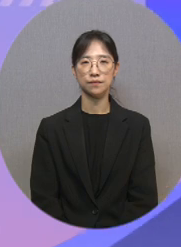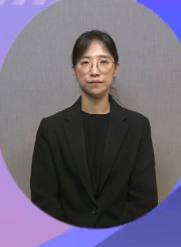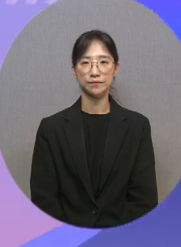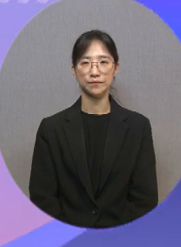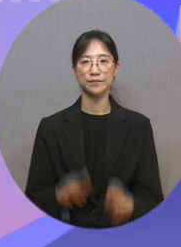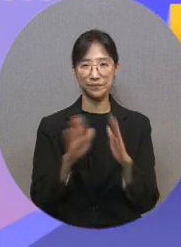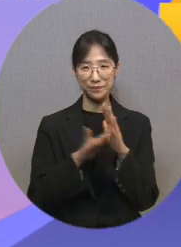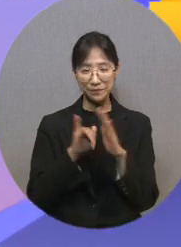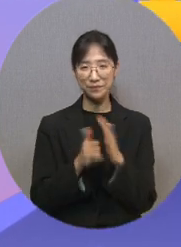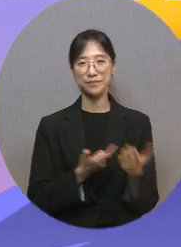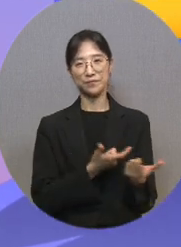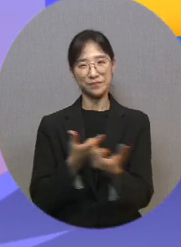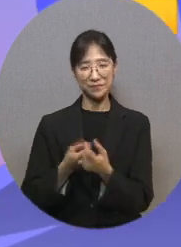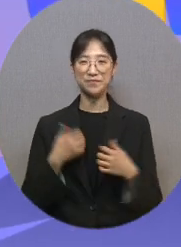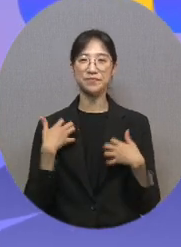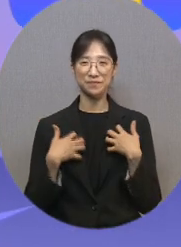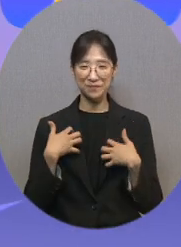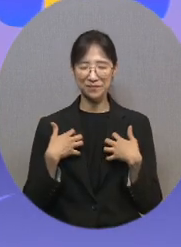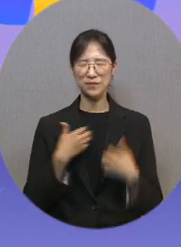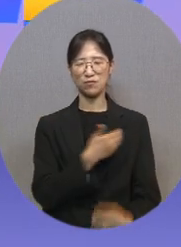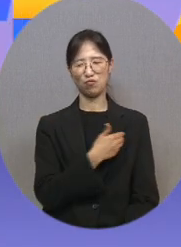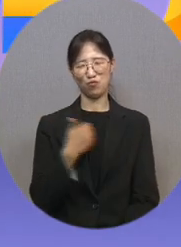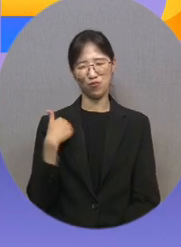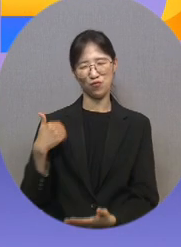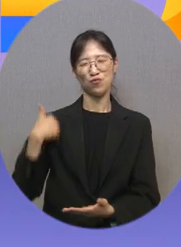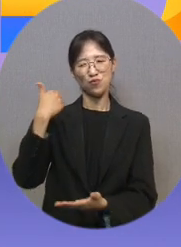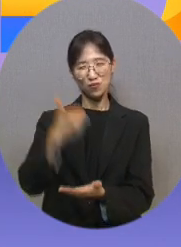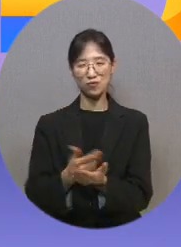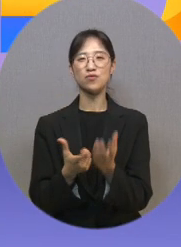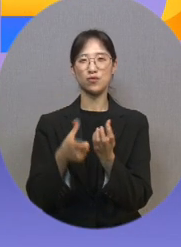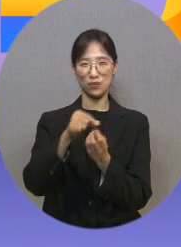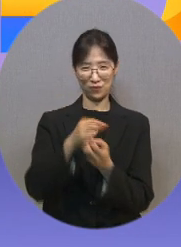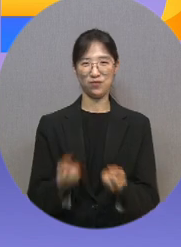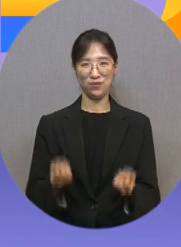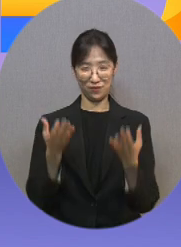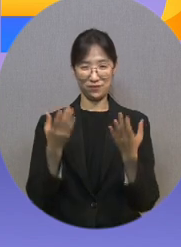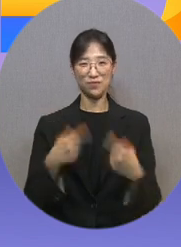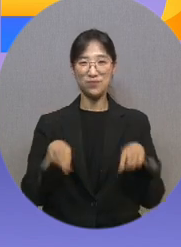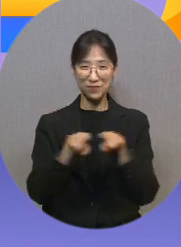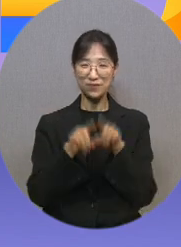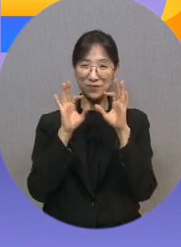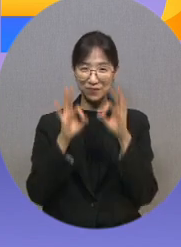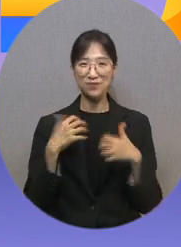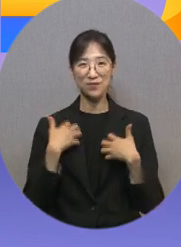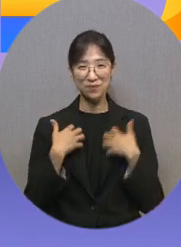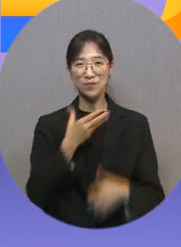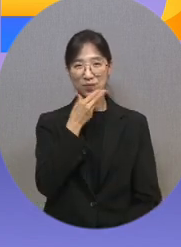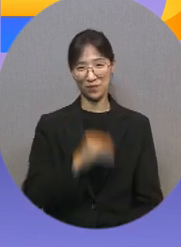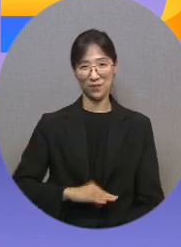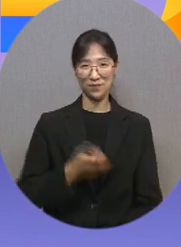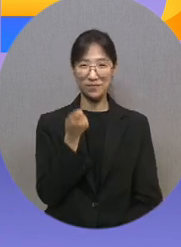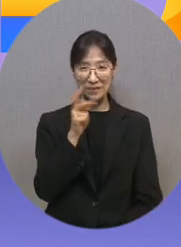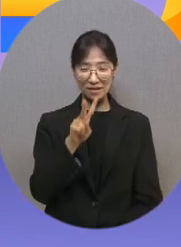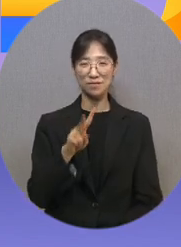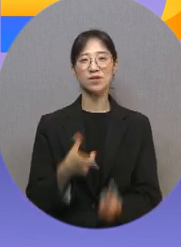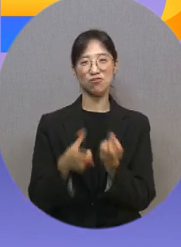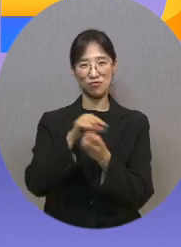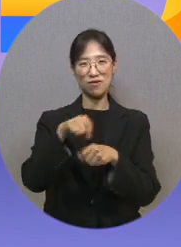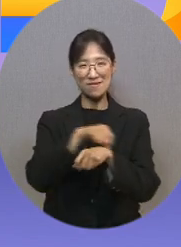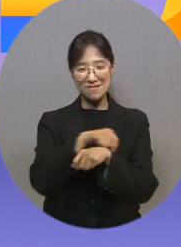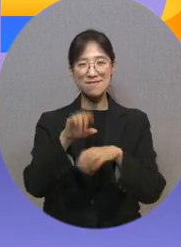온 가족과 즐기는 풍성한 한가위. 함께하면 더욱더 행복한 추석. 복지TV 추석 특집